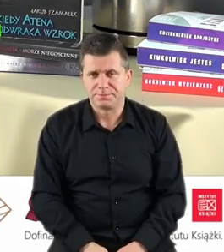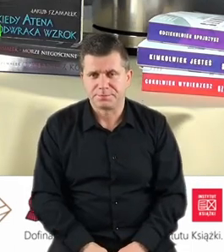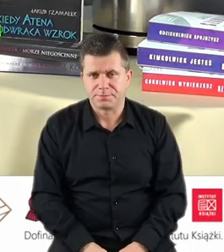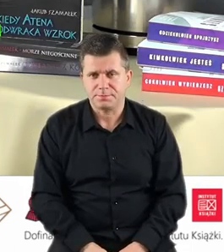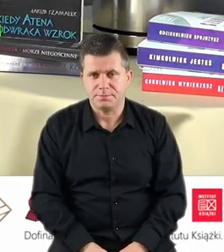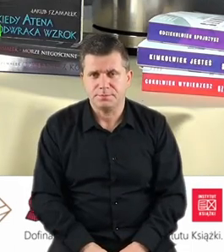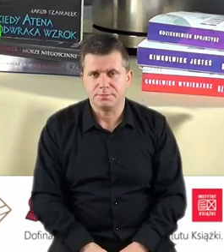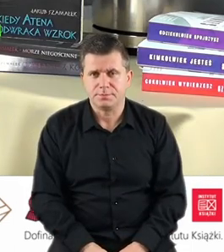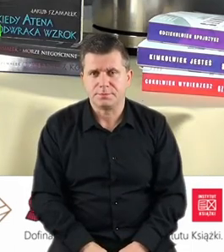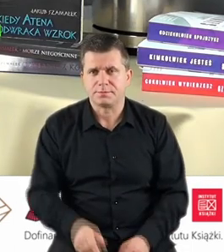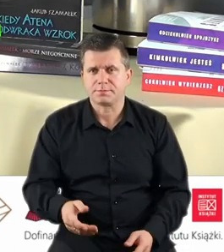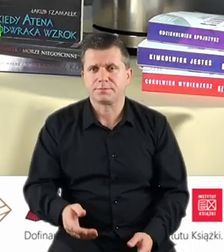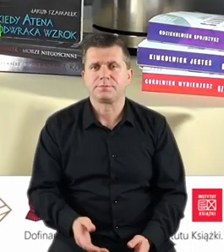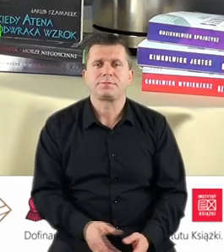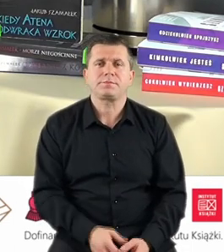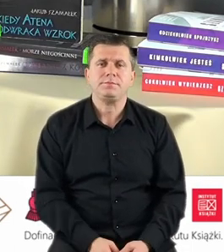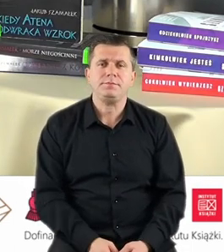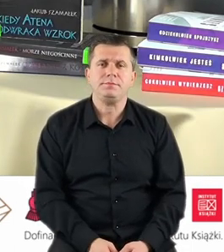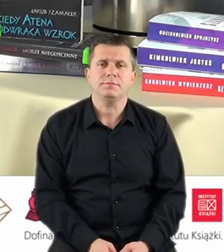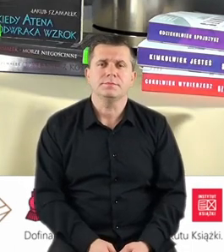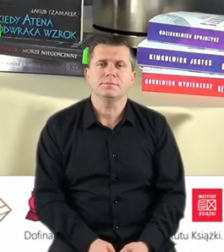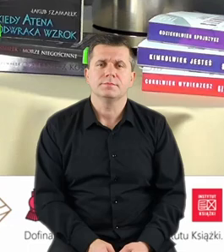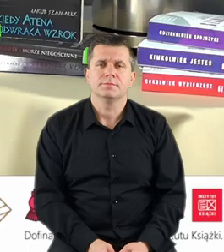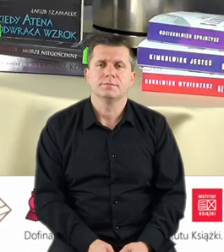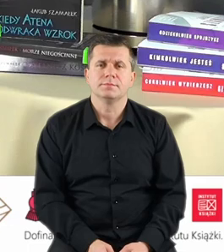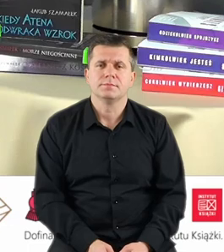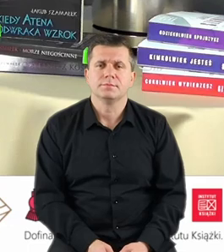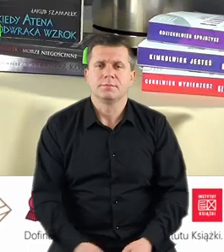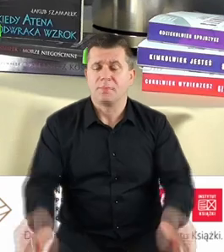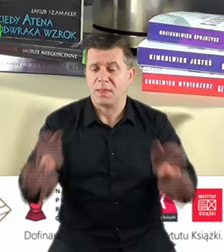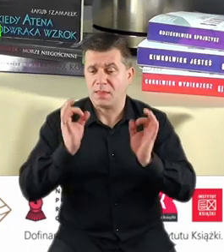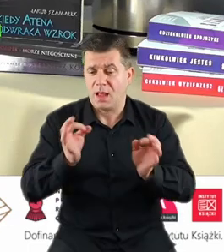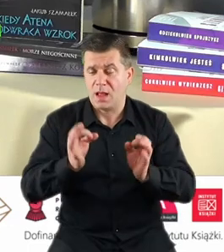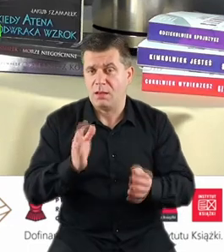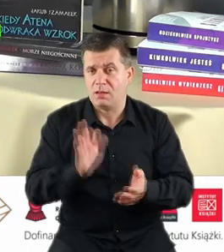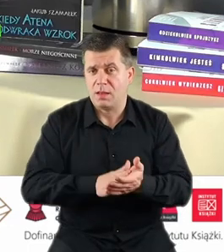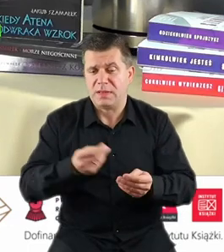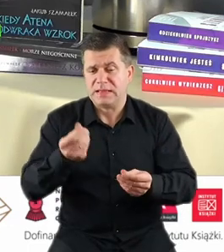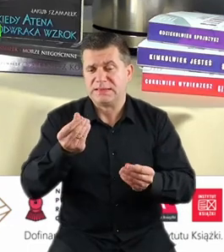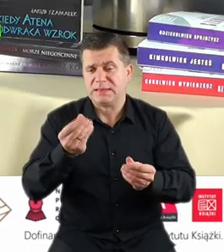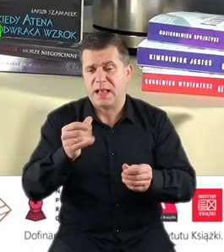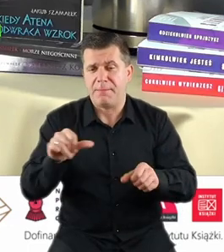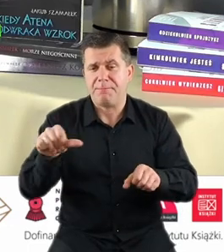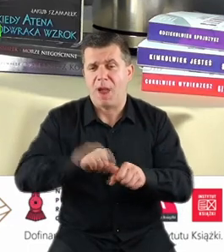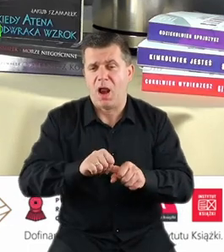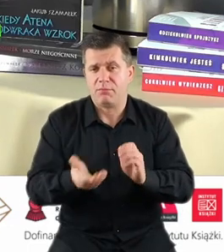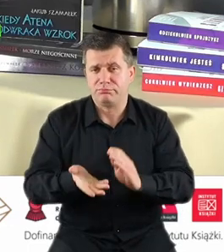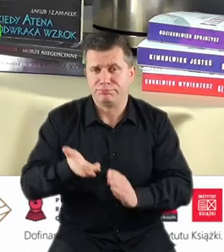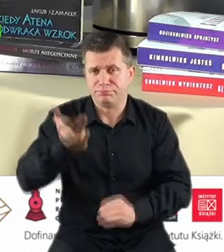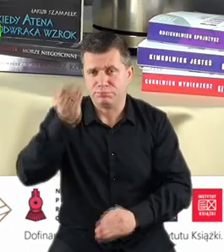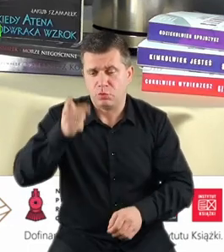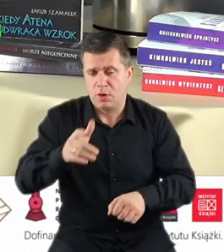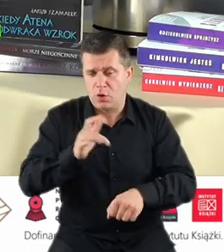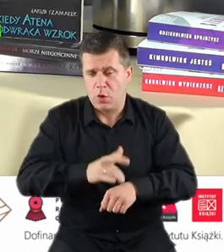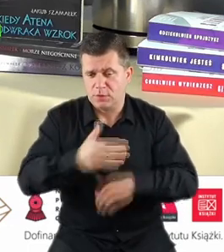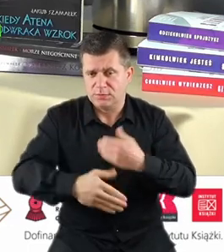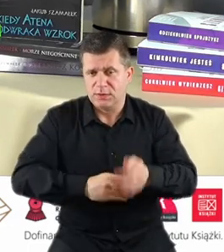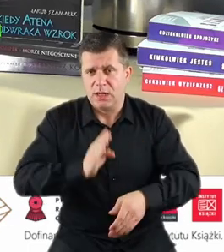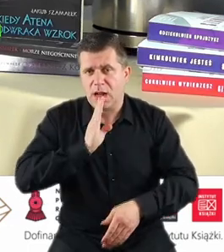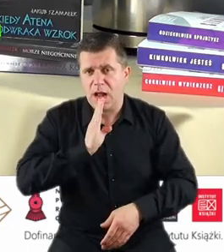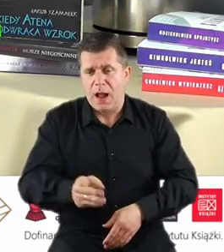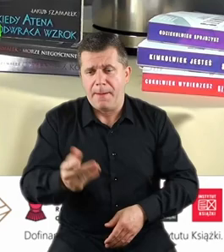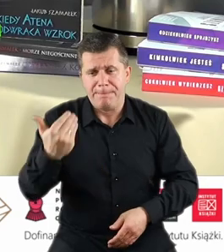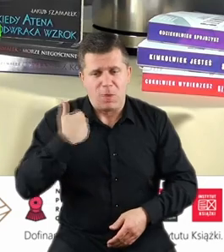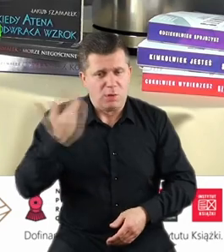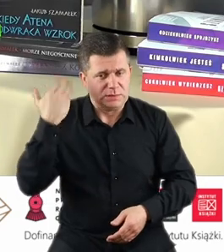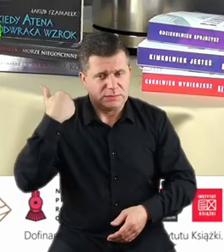z myślą o tym, żeby być bezpiecznym miejscem. Bo na przykład to, że teraz skoczyły ceny benzyny w górę, jest konsekwencją tego, że w Stanach doszło przed